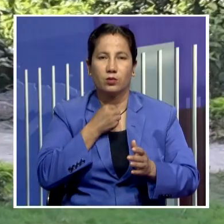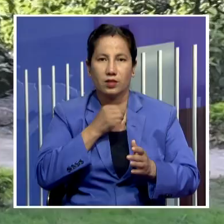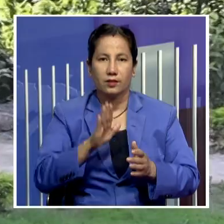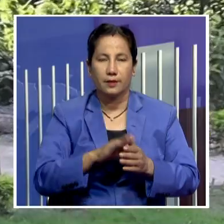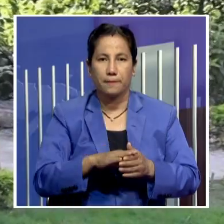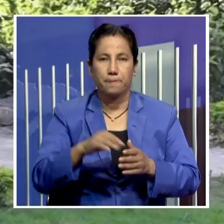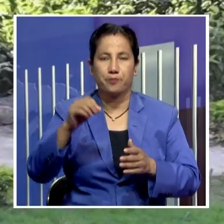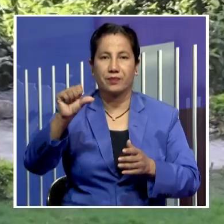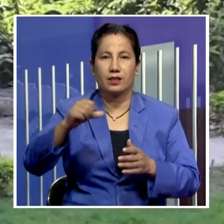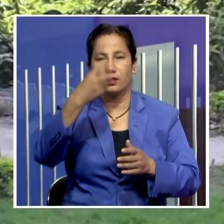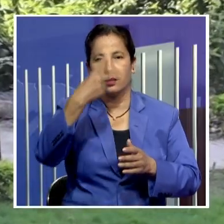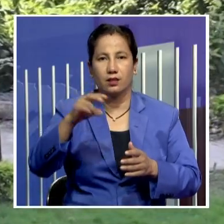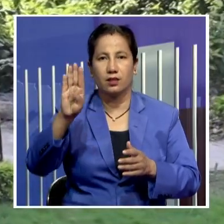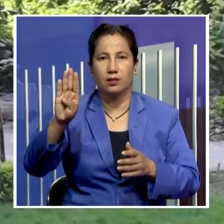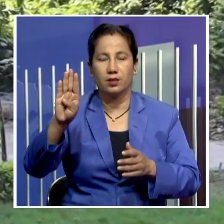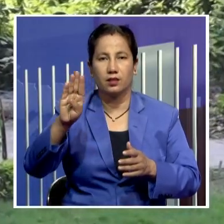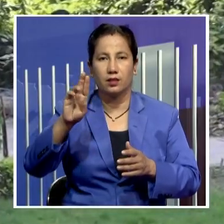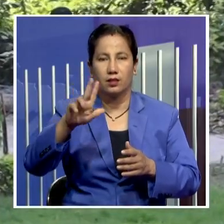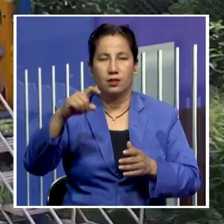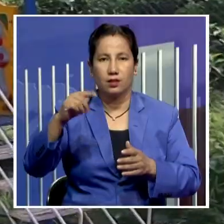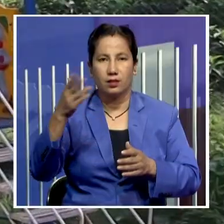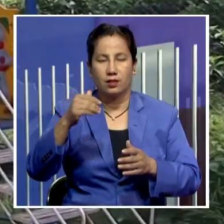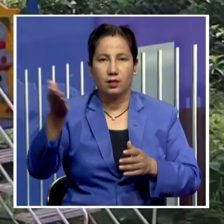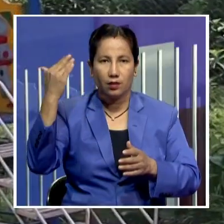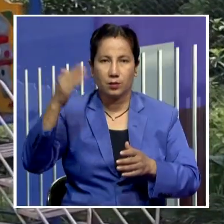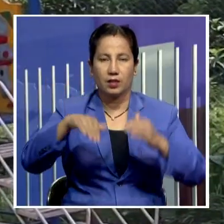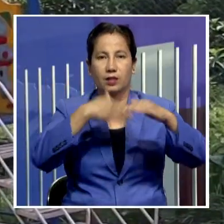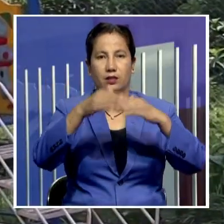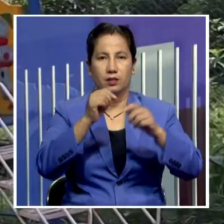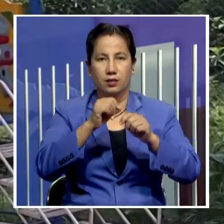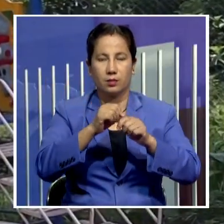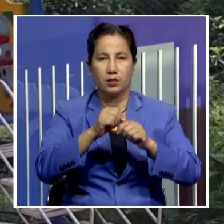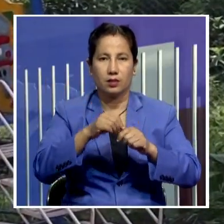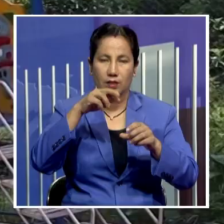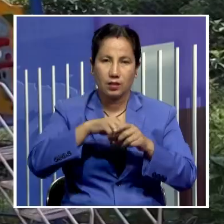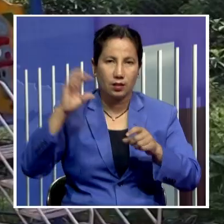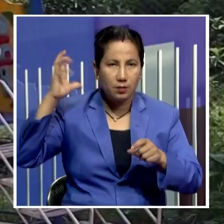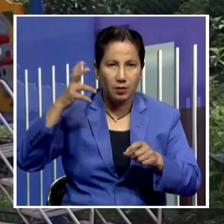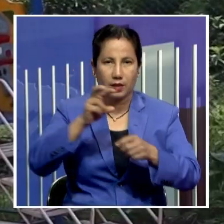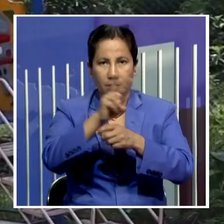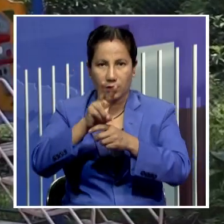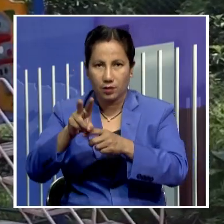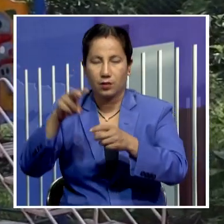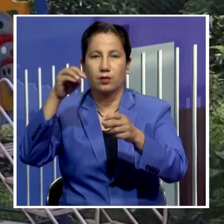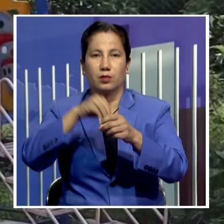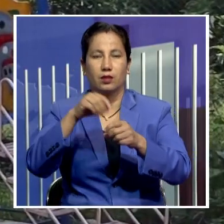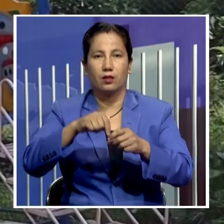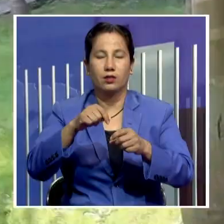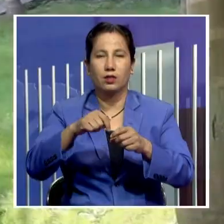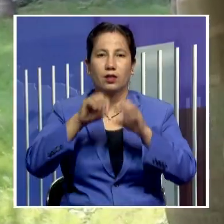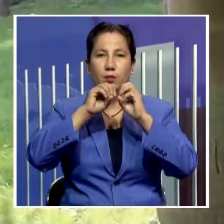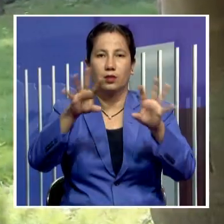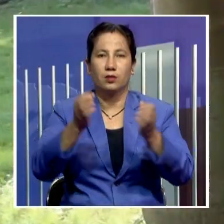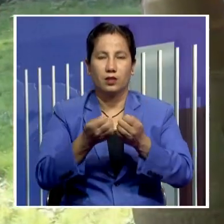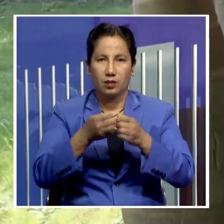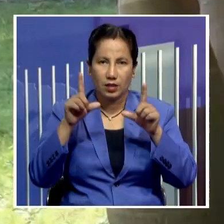छ। जैविक विविधता पार्कसँग जोडिएका अन्य पूर्वाधारहरू निर्माण गर्दै आन्तरिक तथा बाहिरी पर्यटकहरू भित्र्याउन अझै प्रचार प्रसार